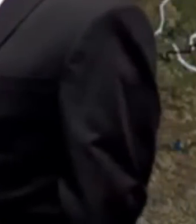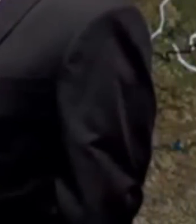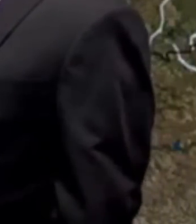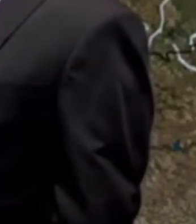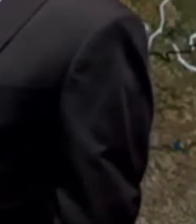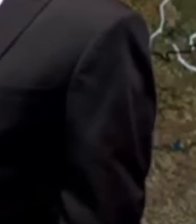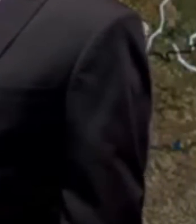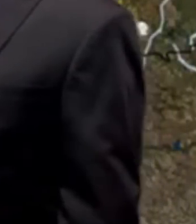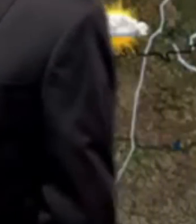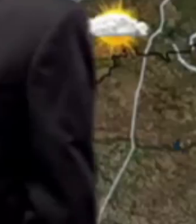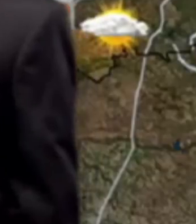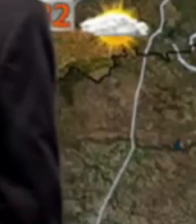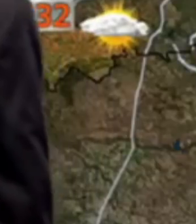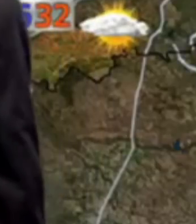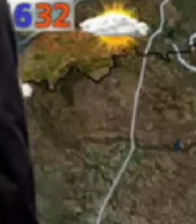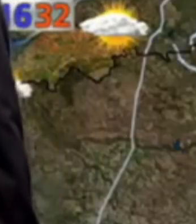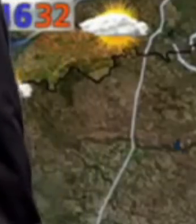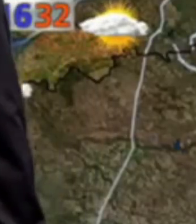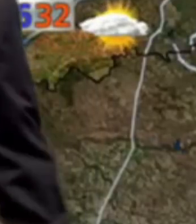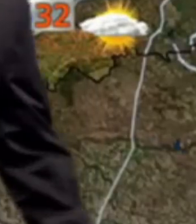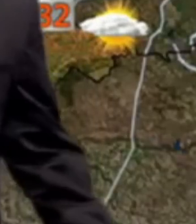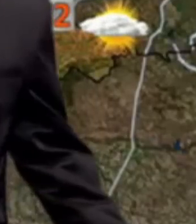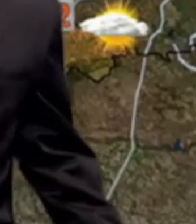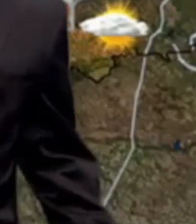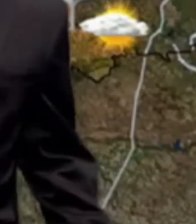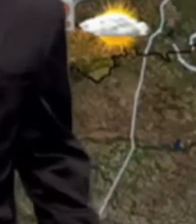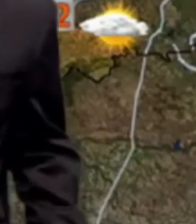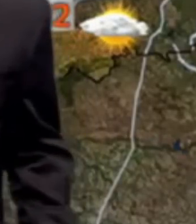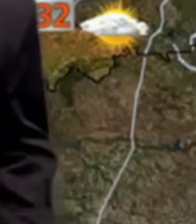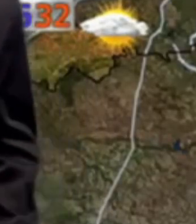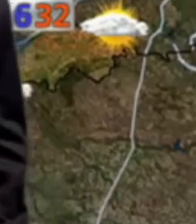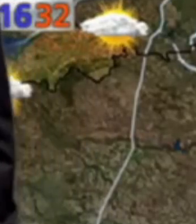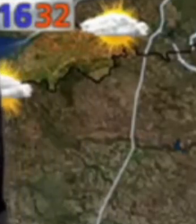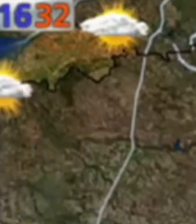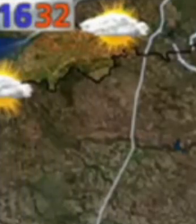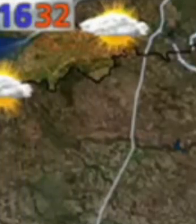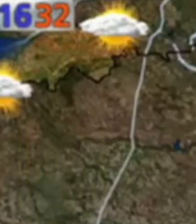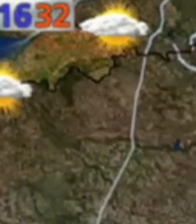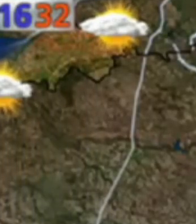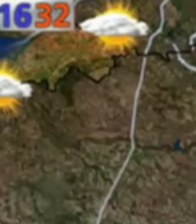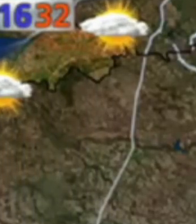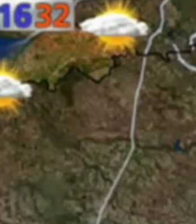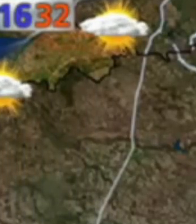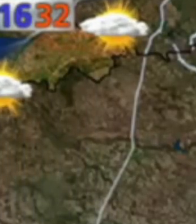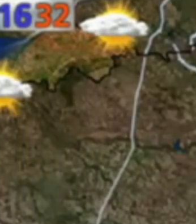Mahikeng 33 ka moka go fihla bjalo ka bo Tosca la ka moswane le a fiša magašo go tša gona ke re mošate